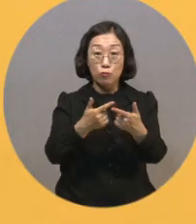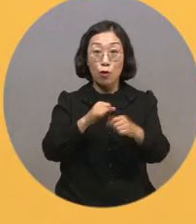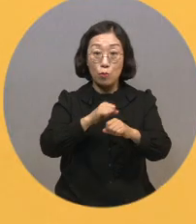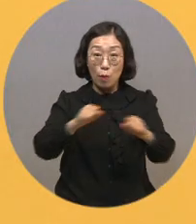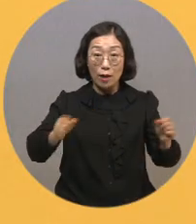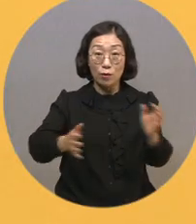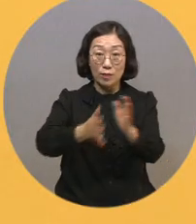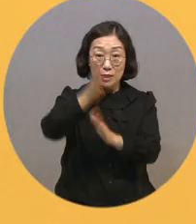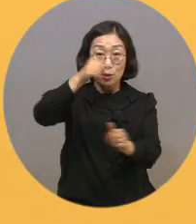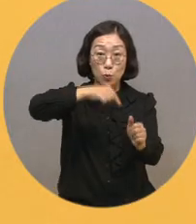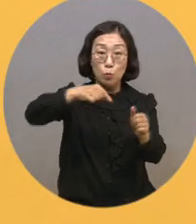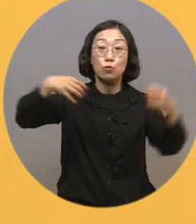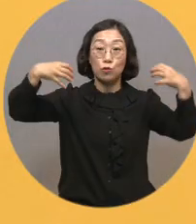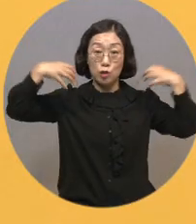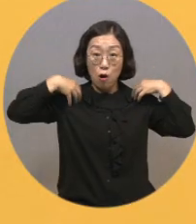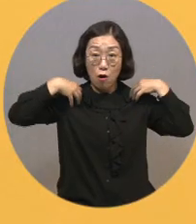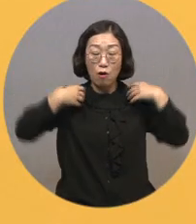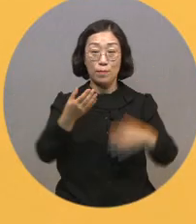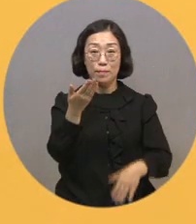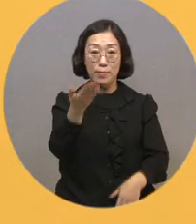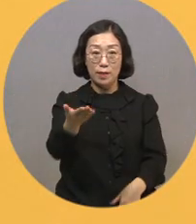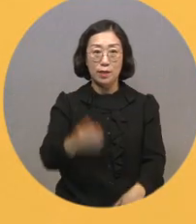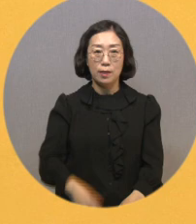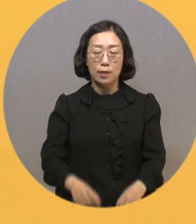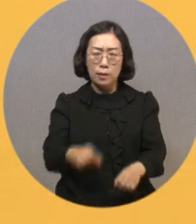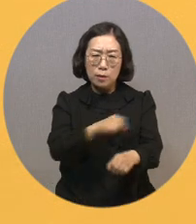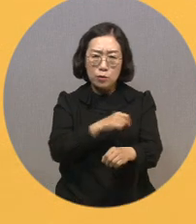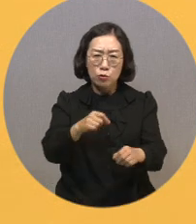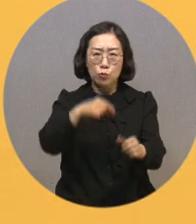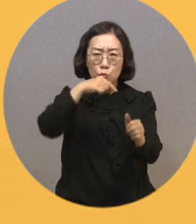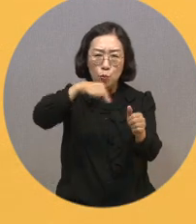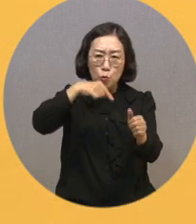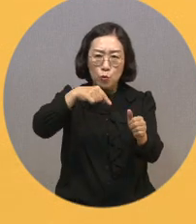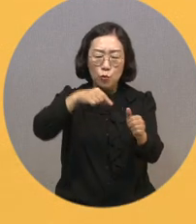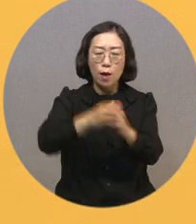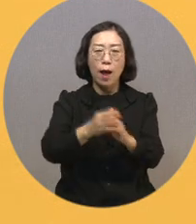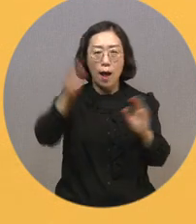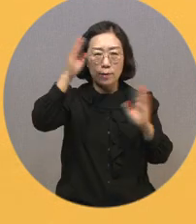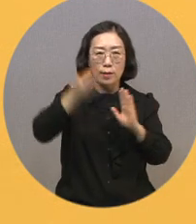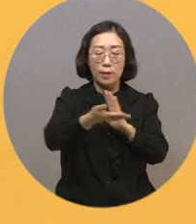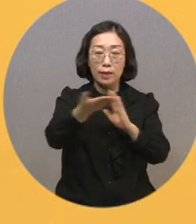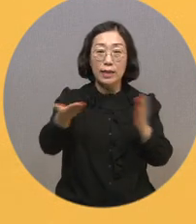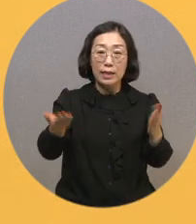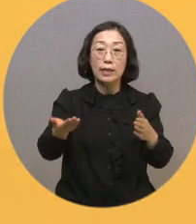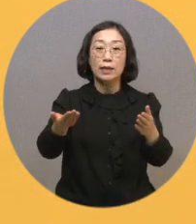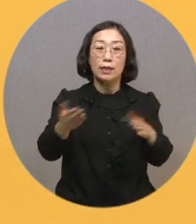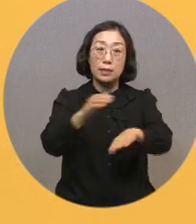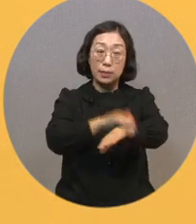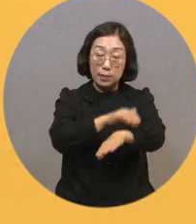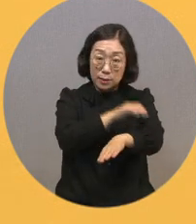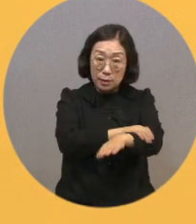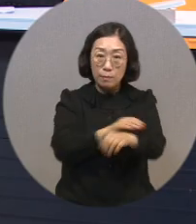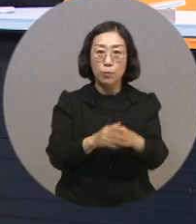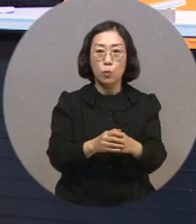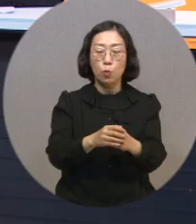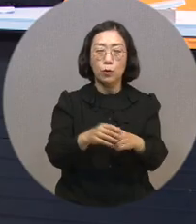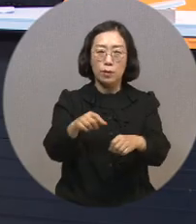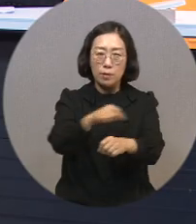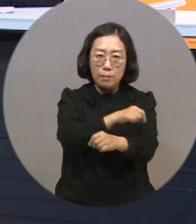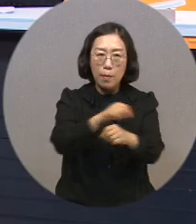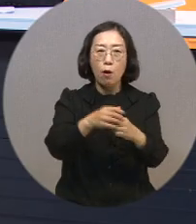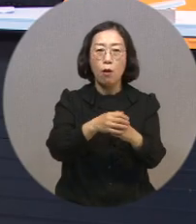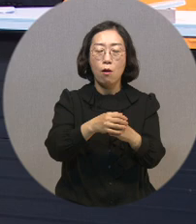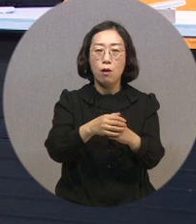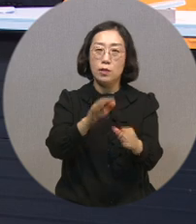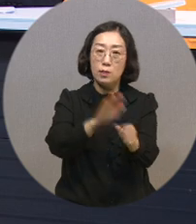부산광역시 교육청이 특수교육 대상 학생의 진로와 직업 교육을 위해서 또 운영 중인 특별